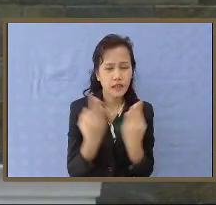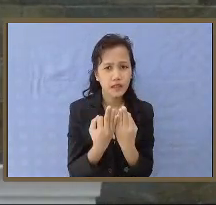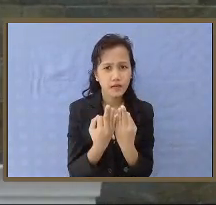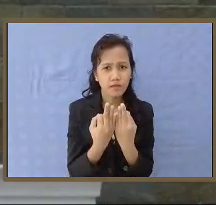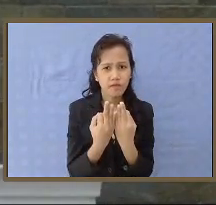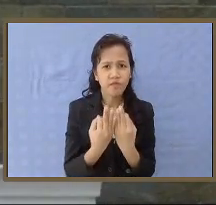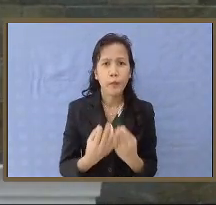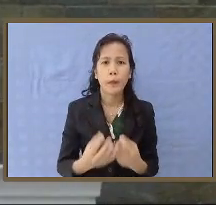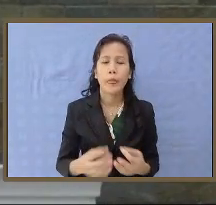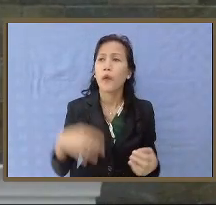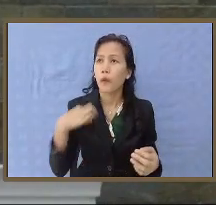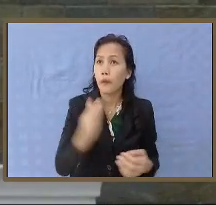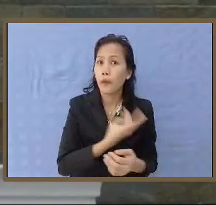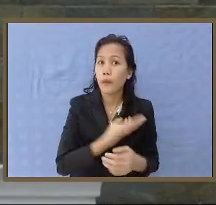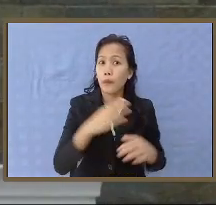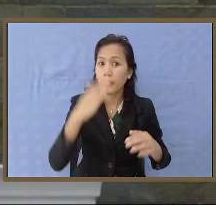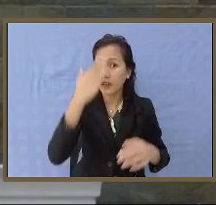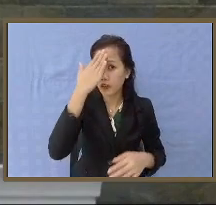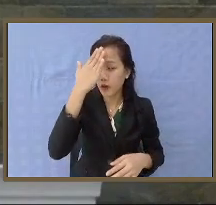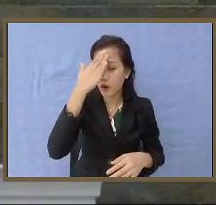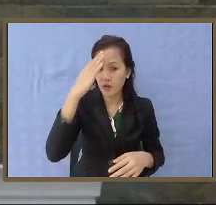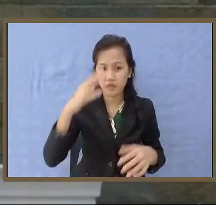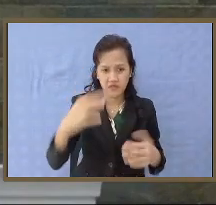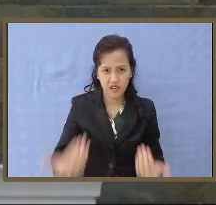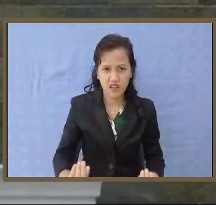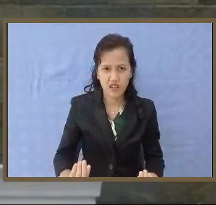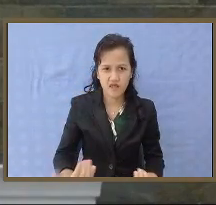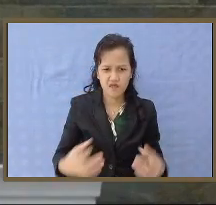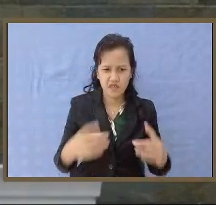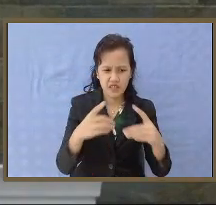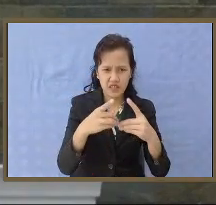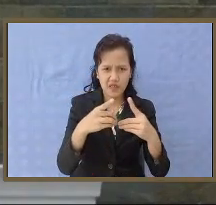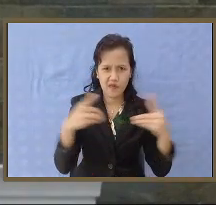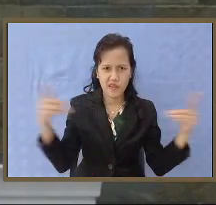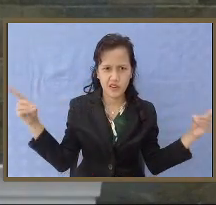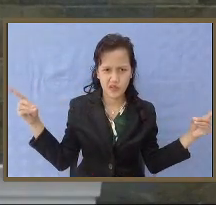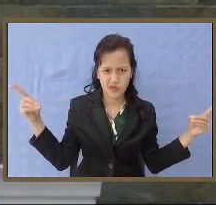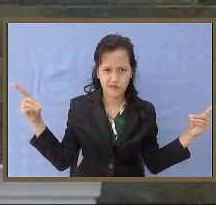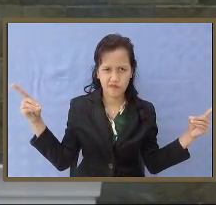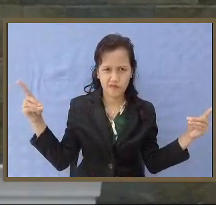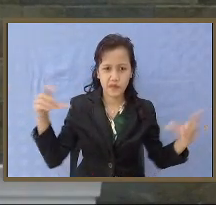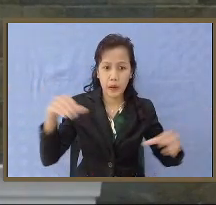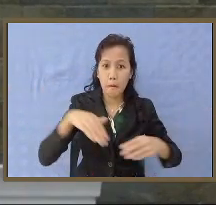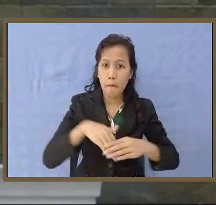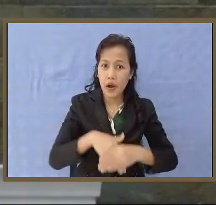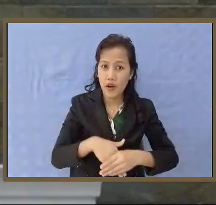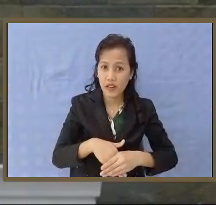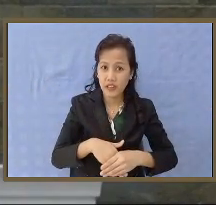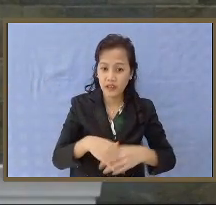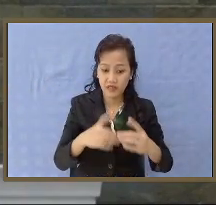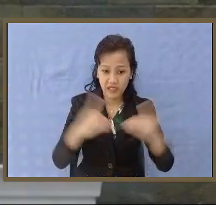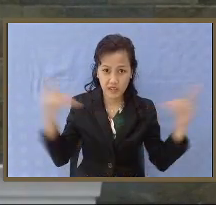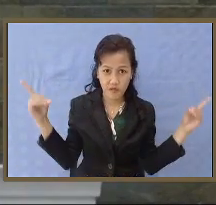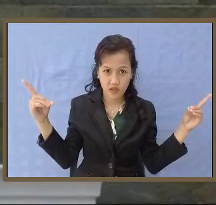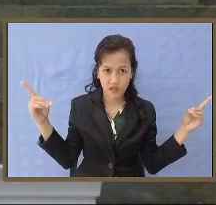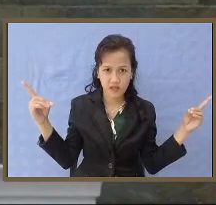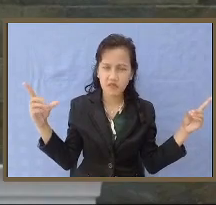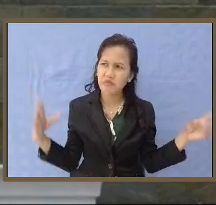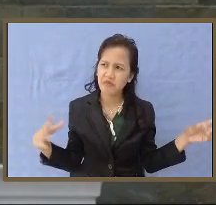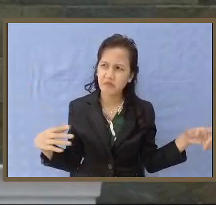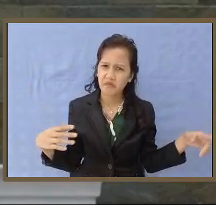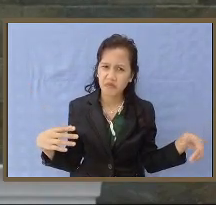parang yung divorce ay hindi lamang po nung araw. Para bang very strange sa atin yung word na